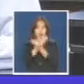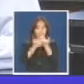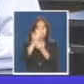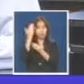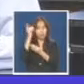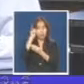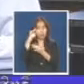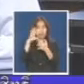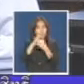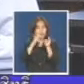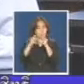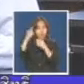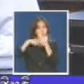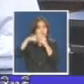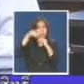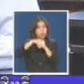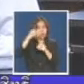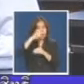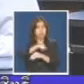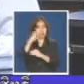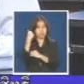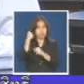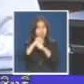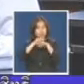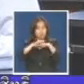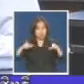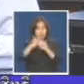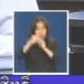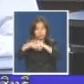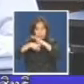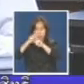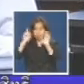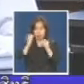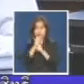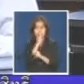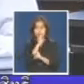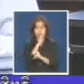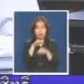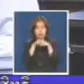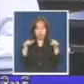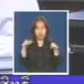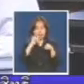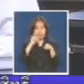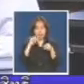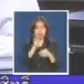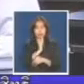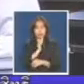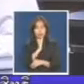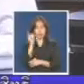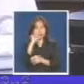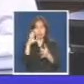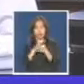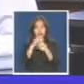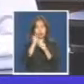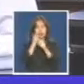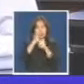าเพื่อให้เกิดความมั่นใจว่าการเลือกตั้งครั้งนี้เป็นไปด้วยความสุจริตเที่ยงธรรมนะครับแนวปฏิบัติที่เกี่ยวข้องกับการทำหน้